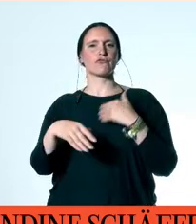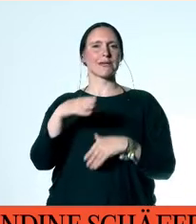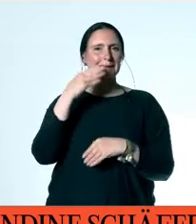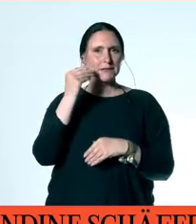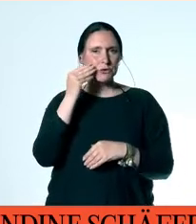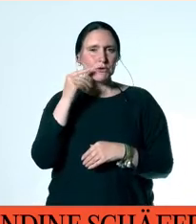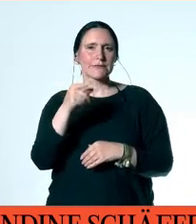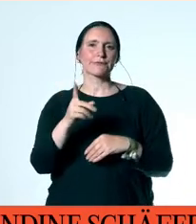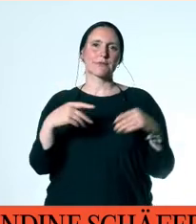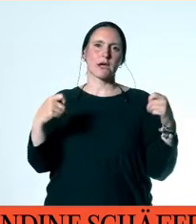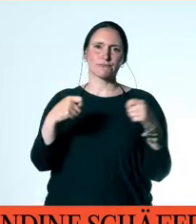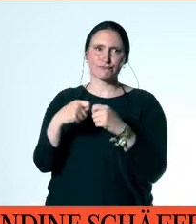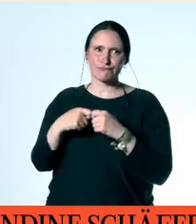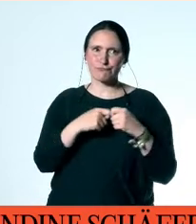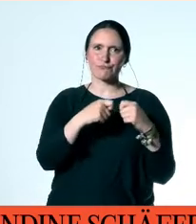Wir versuchen,